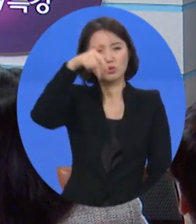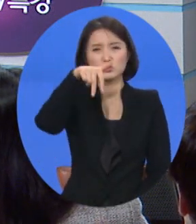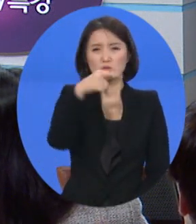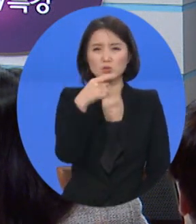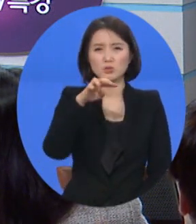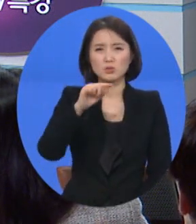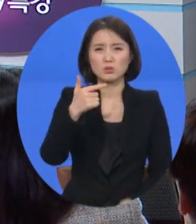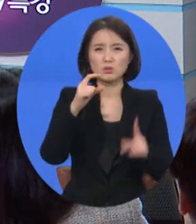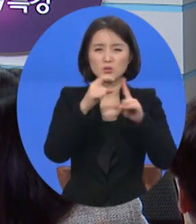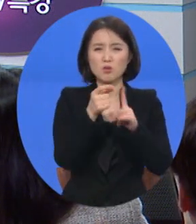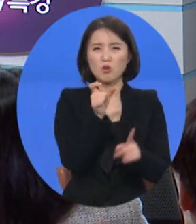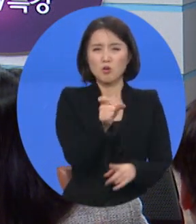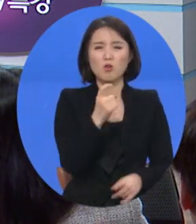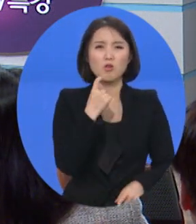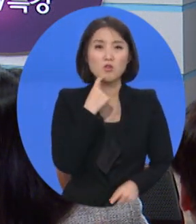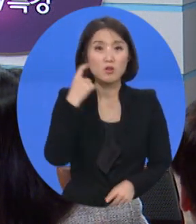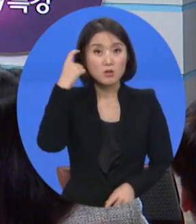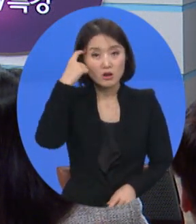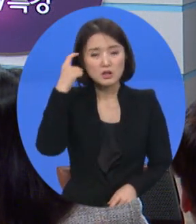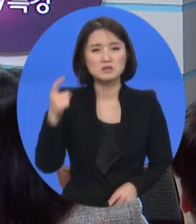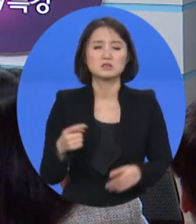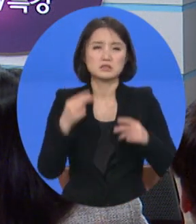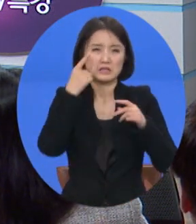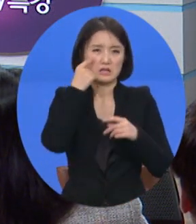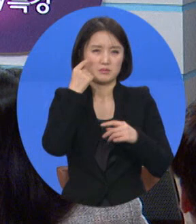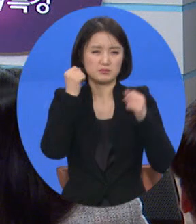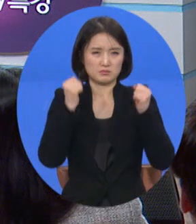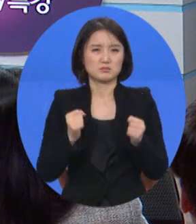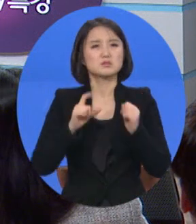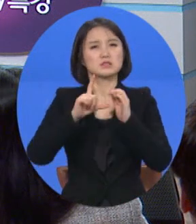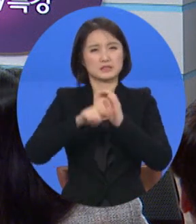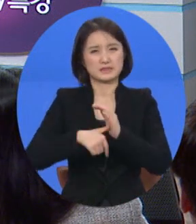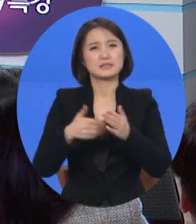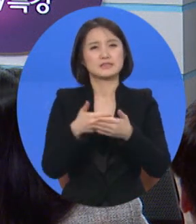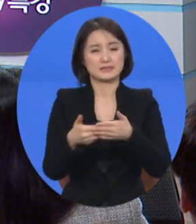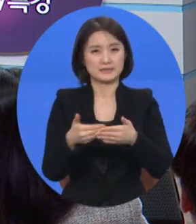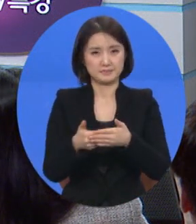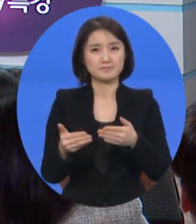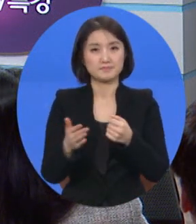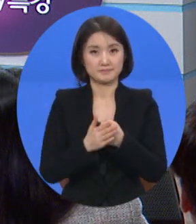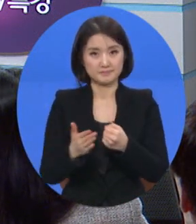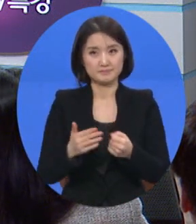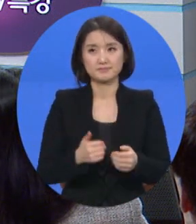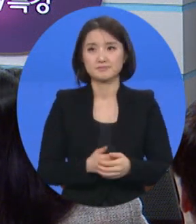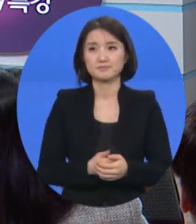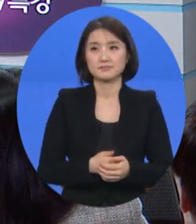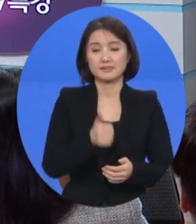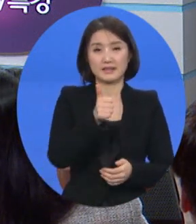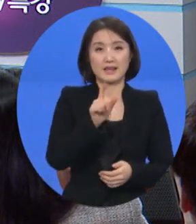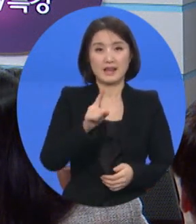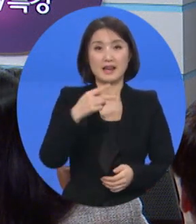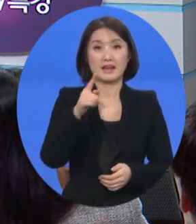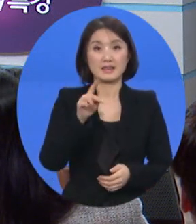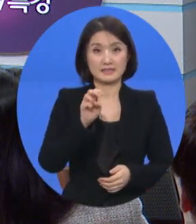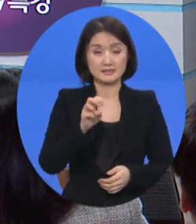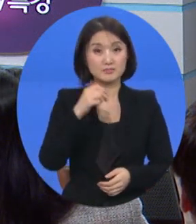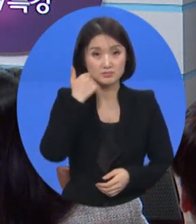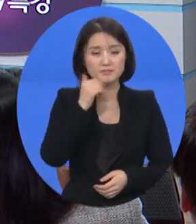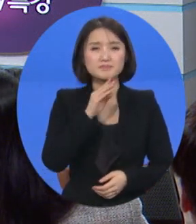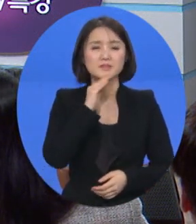그래서 호랑이를 자세히 보니까 약간 일본 호랑이 하고 좀 닮았죠 그죠 하람 이라는 조선의 화가 일본에